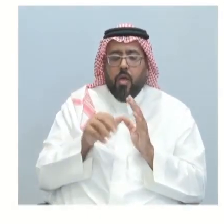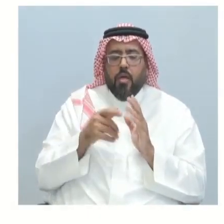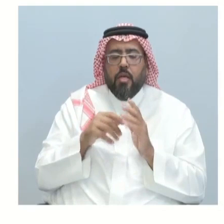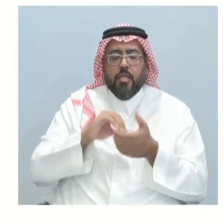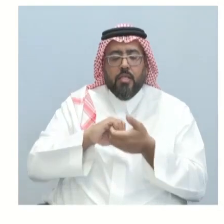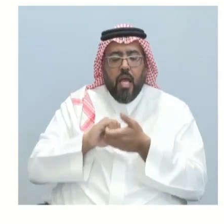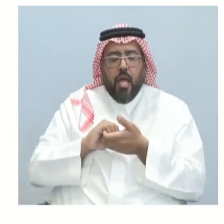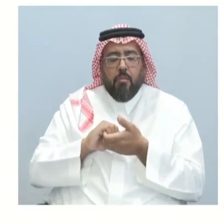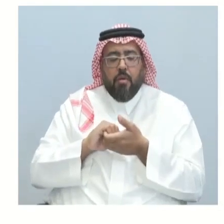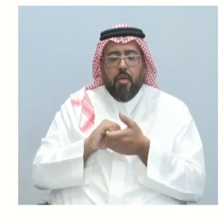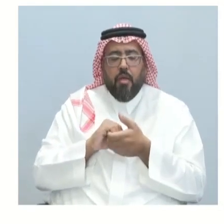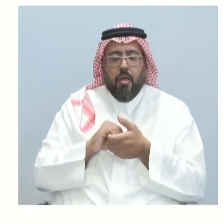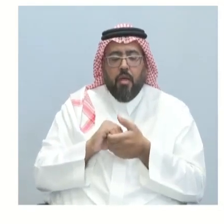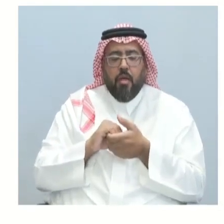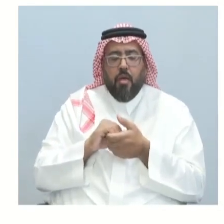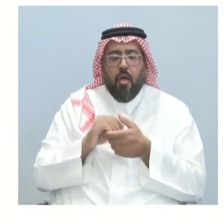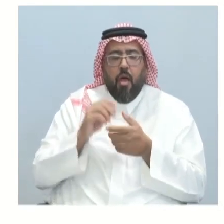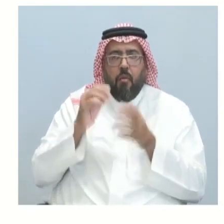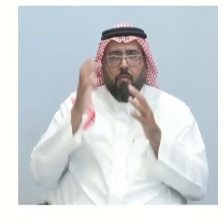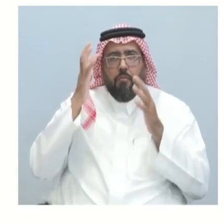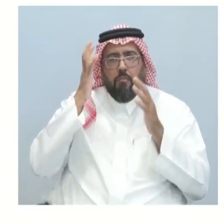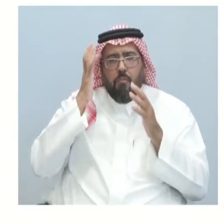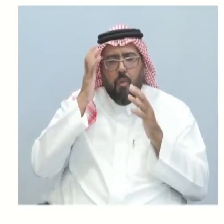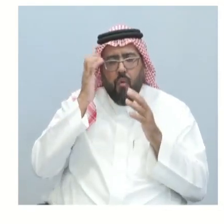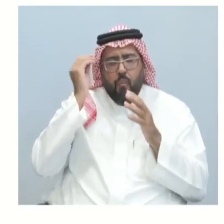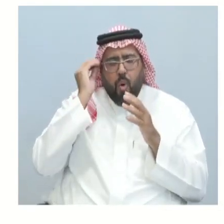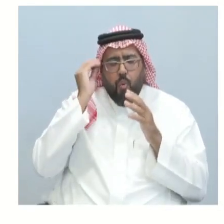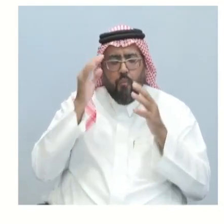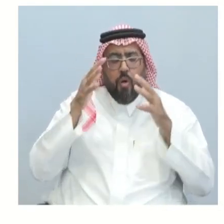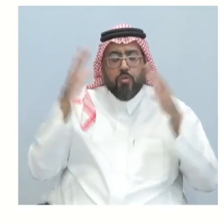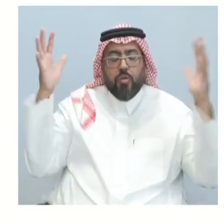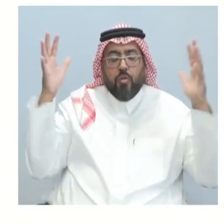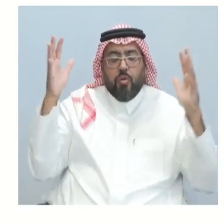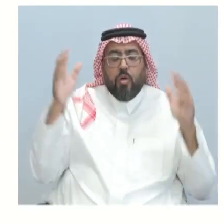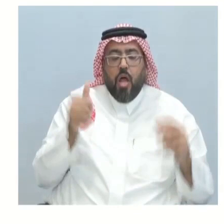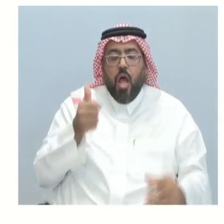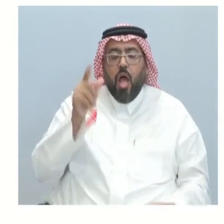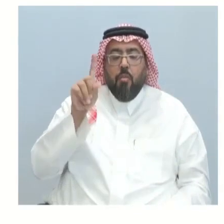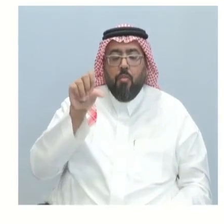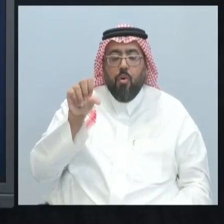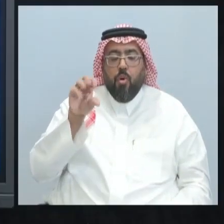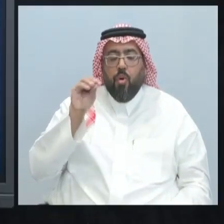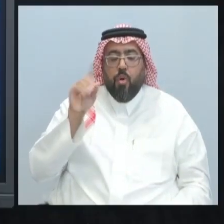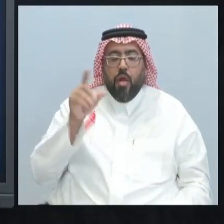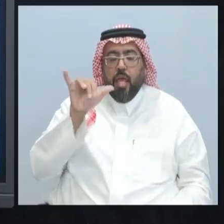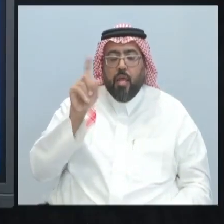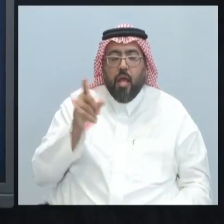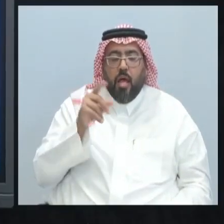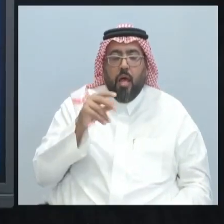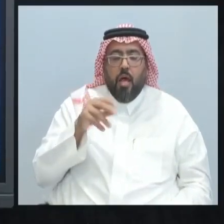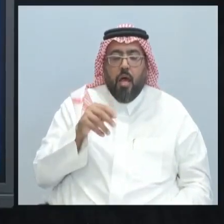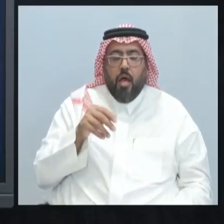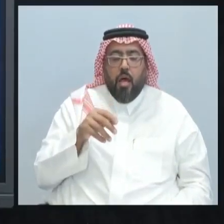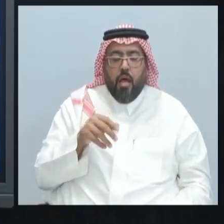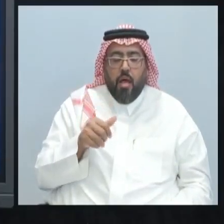الصحابي الجليل الشهير ابو هريره عبد الرحمن بن صخر